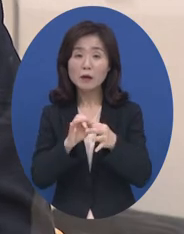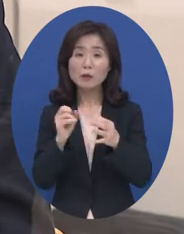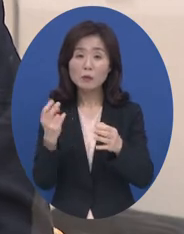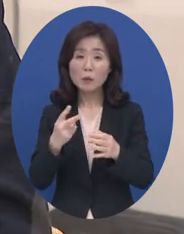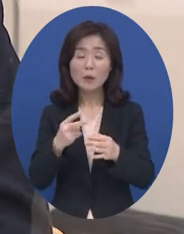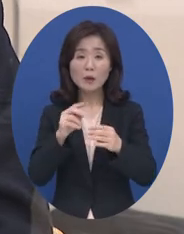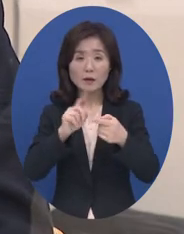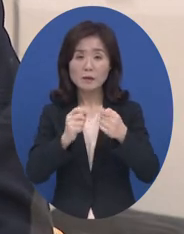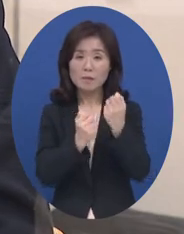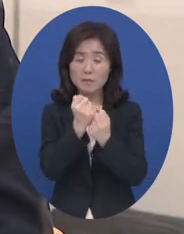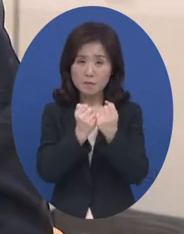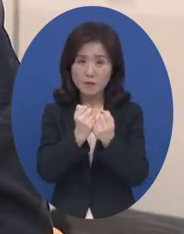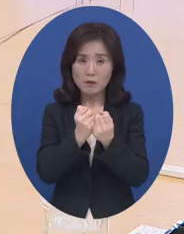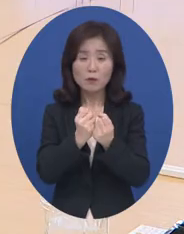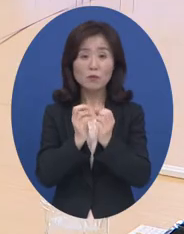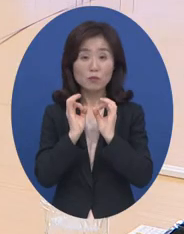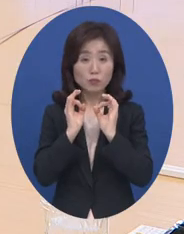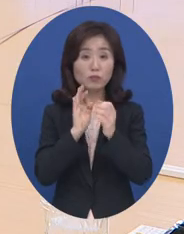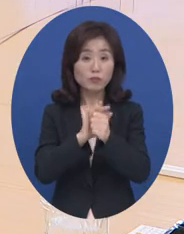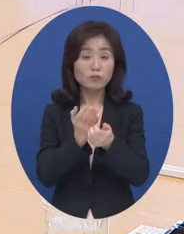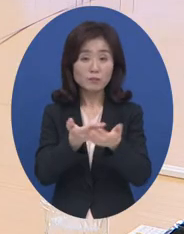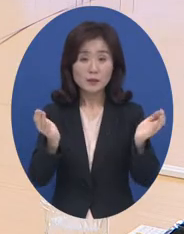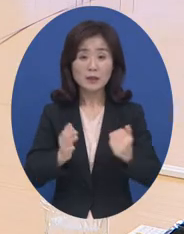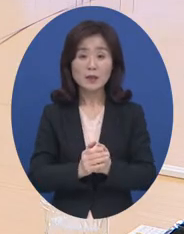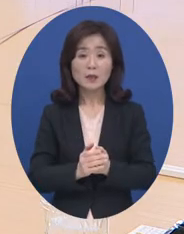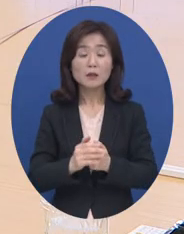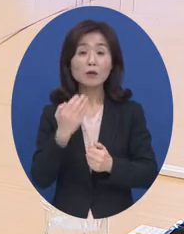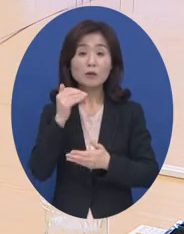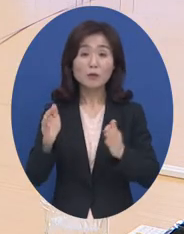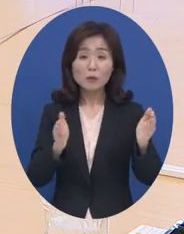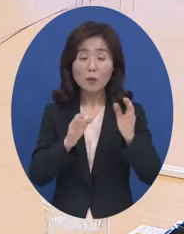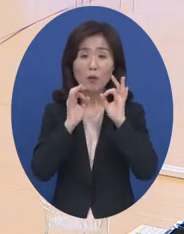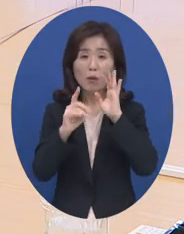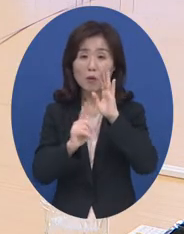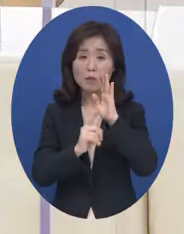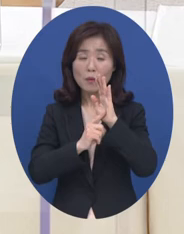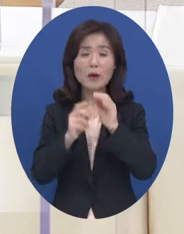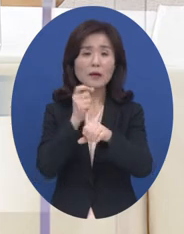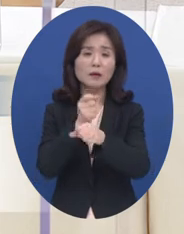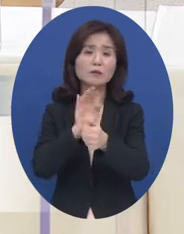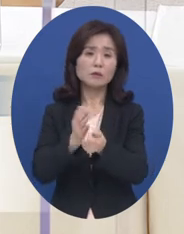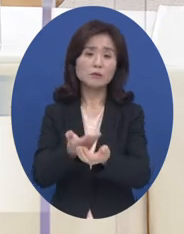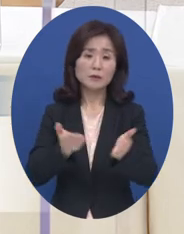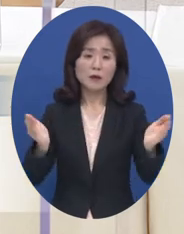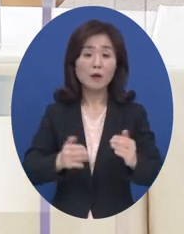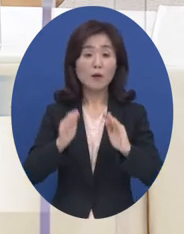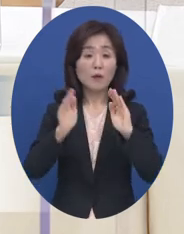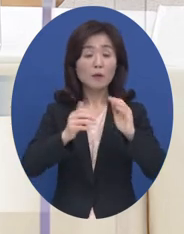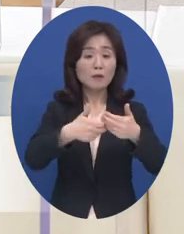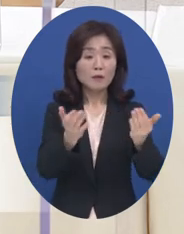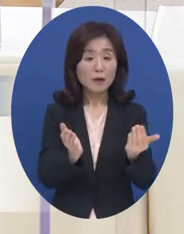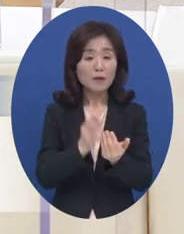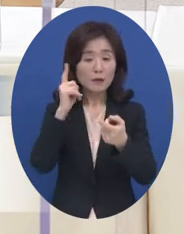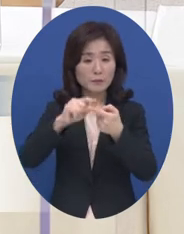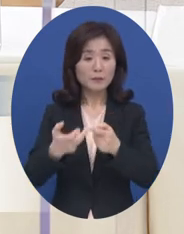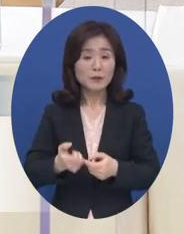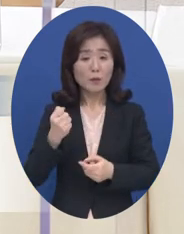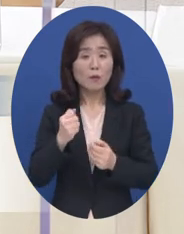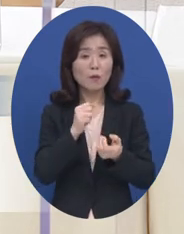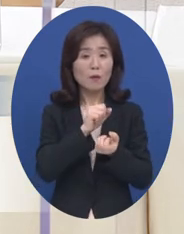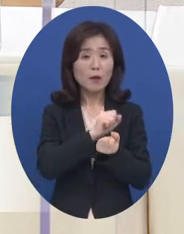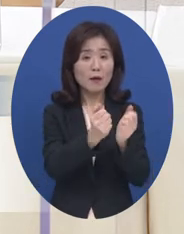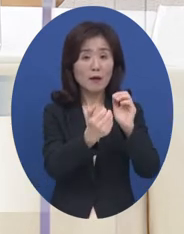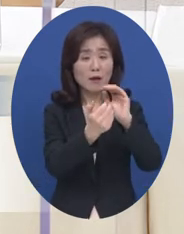신축 타우 주택 등 인 차인 보호제 도 추진 홍보와 행정지원을 맞습니다 공격 0 0 의 관심가지고 예 예